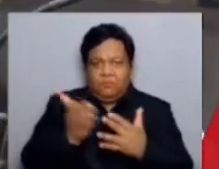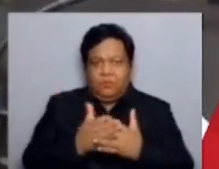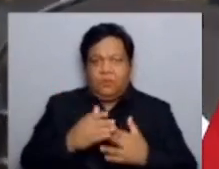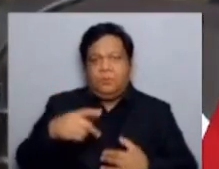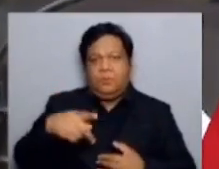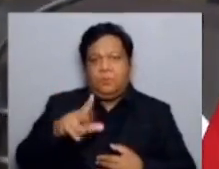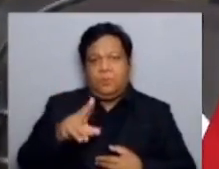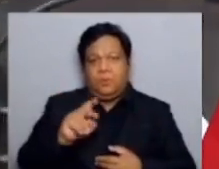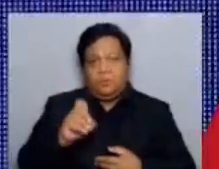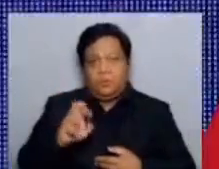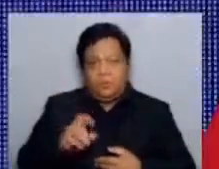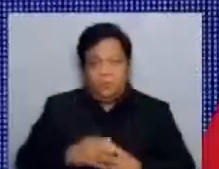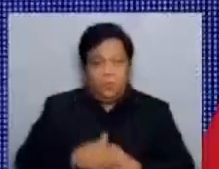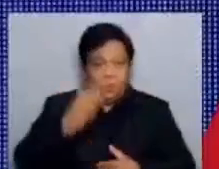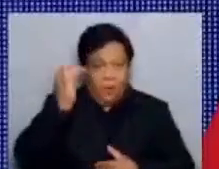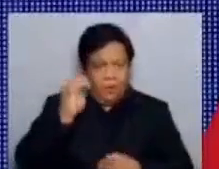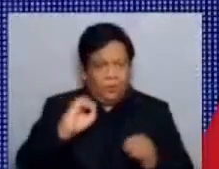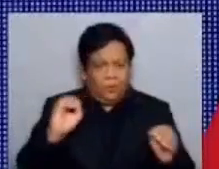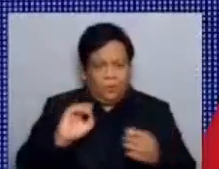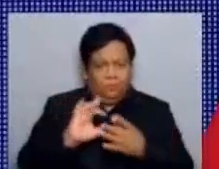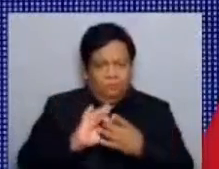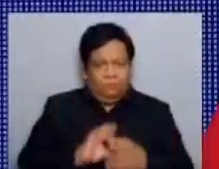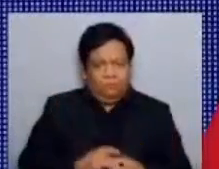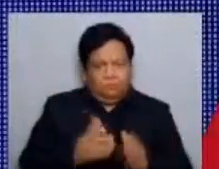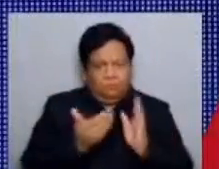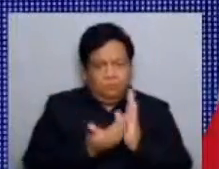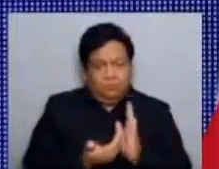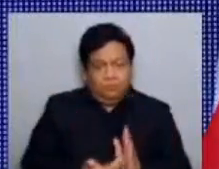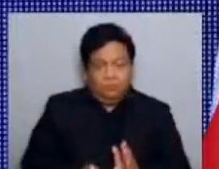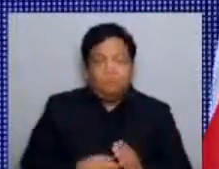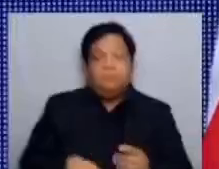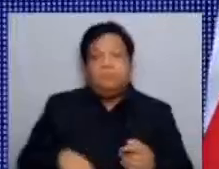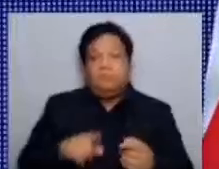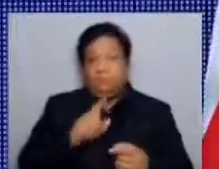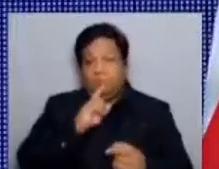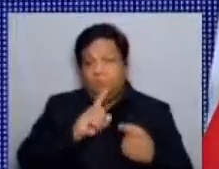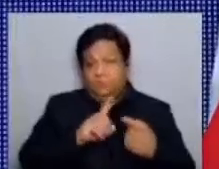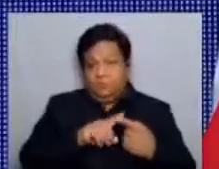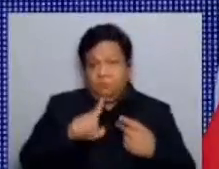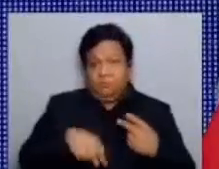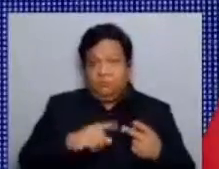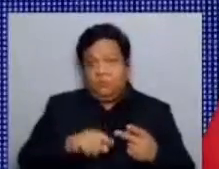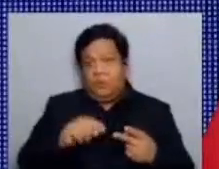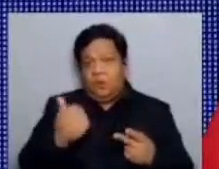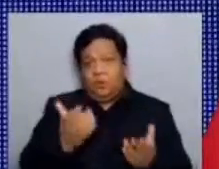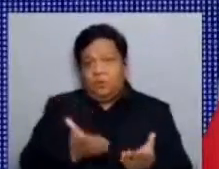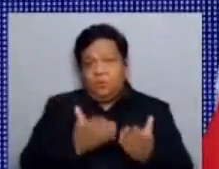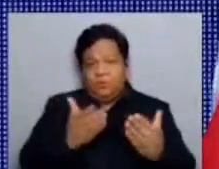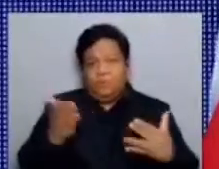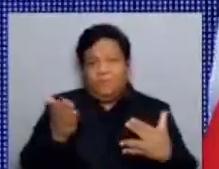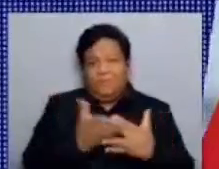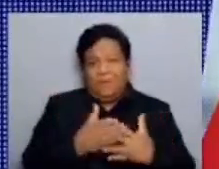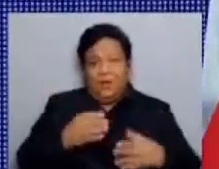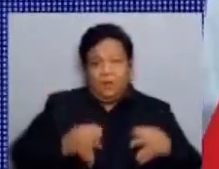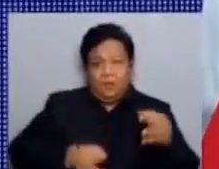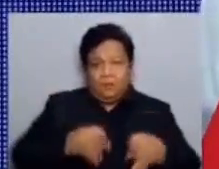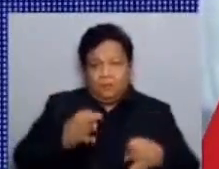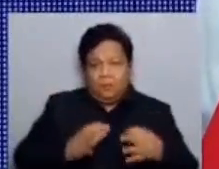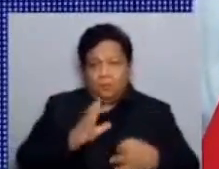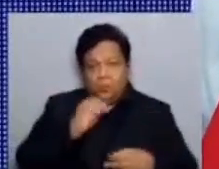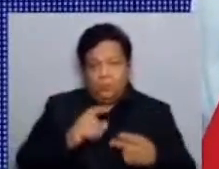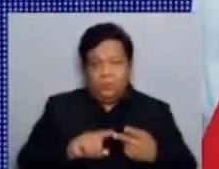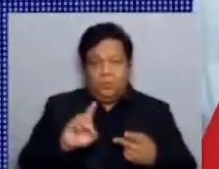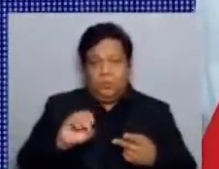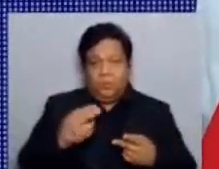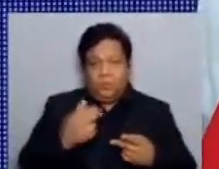itong basihan. Bukod sa Pangulo, pinakakasuhan din ng plunder at iba pang kasong katiwalian si Health Secretary Francisco Duque